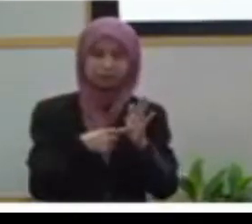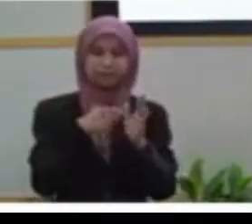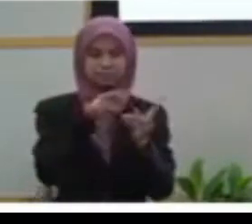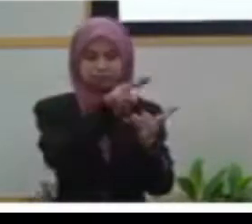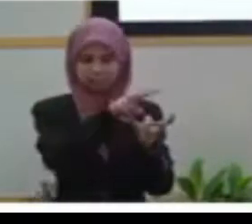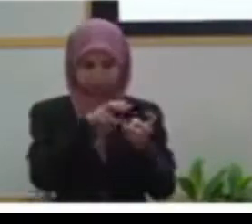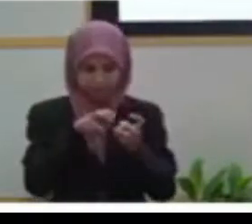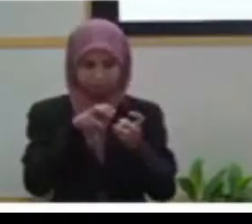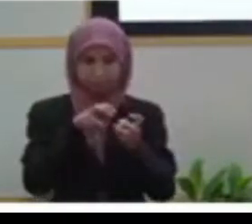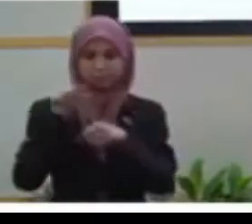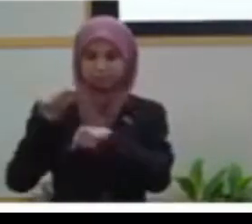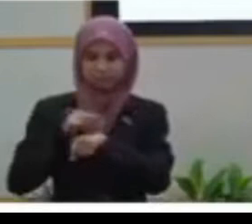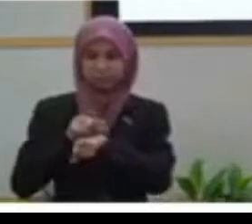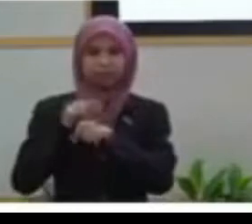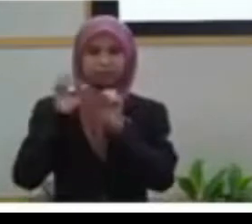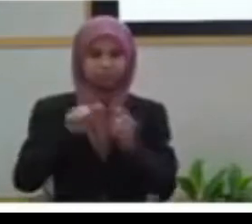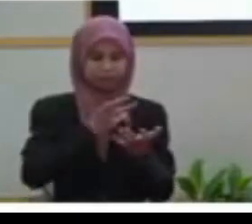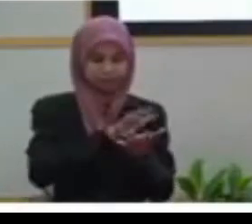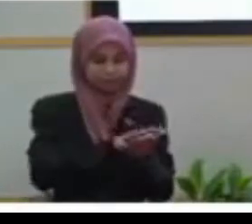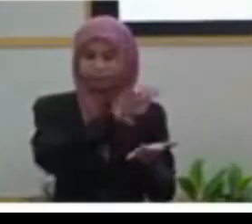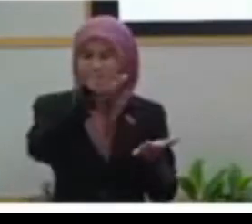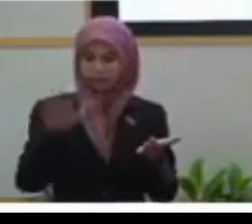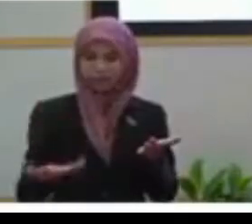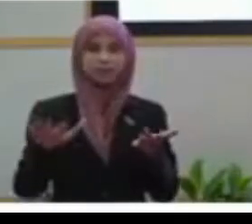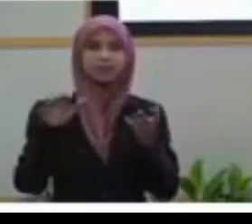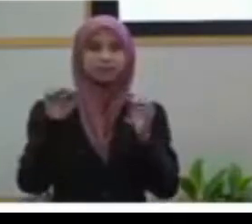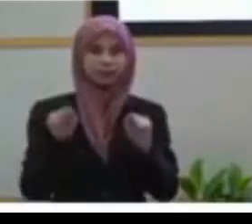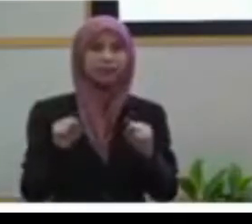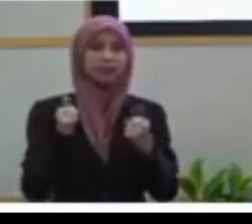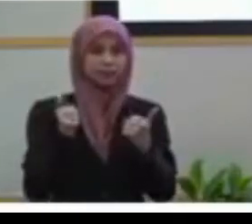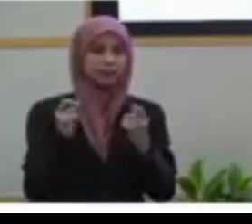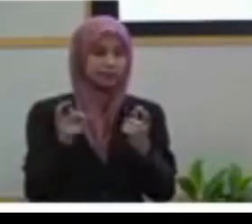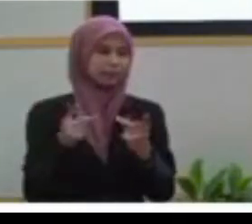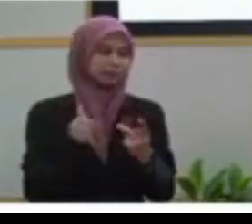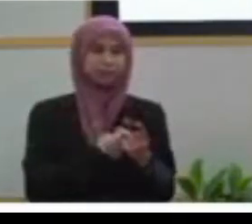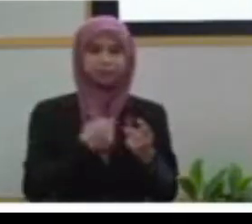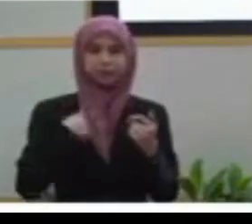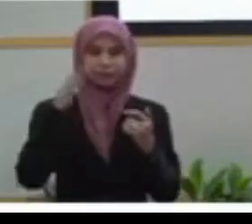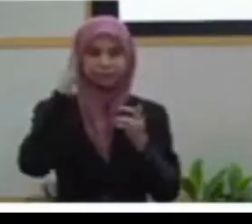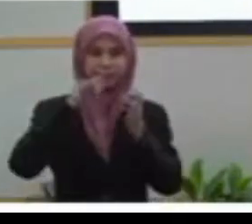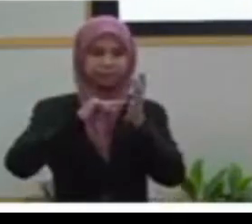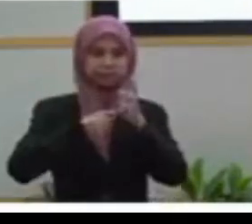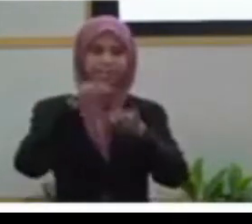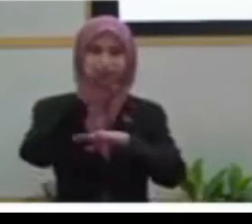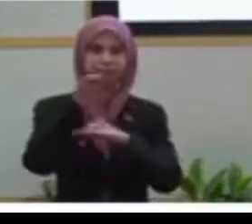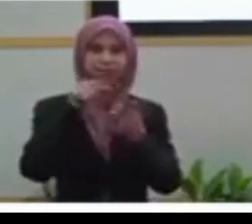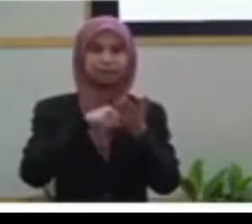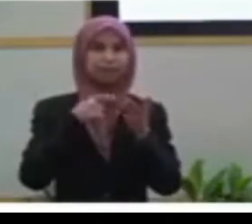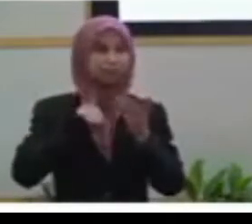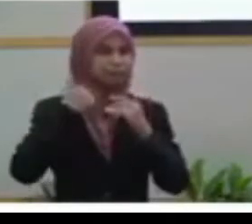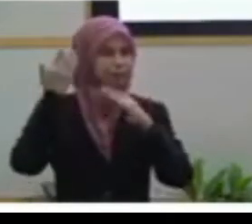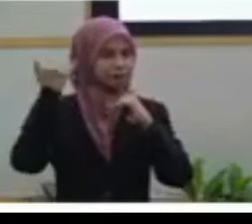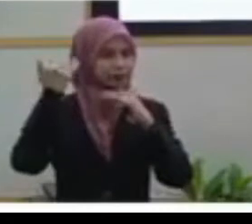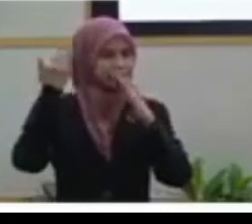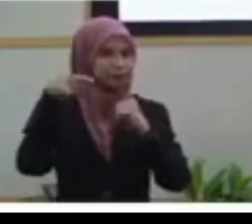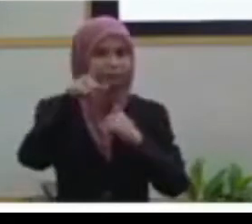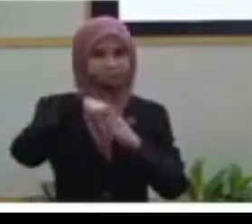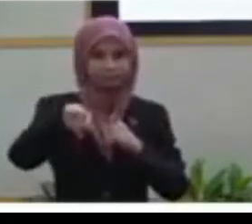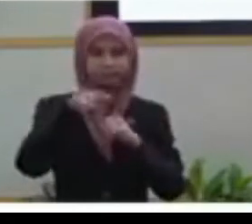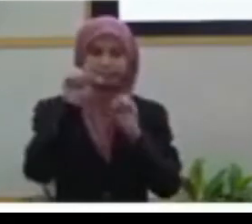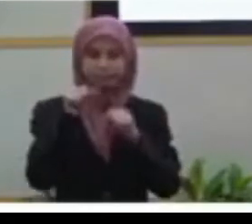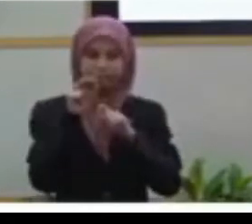dia teori sebagai praktis. Saya akan mulakan dengan tutorial pada petang ini dan saya berharap